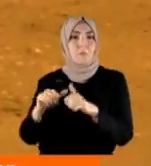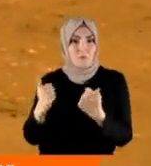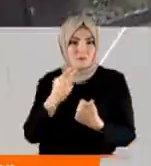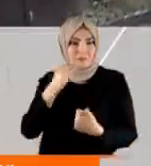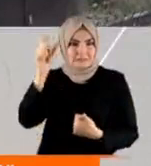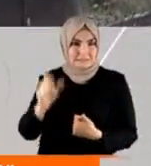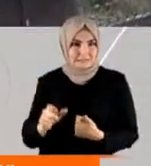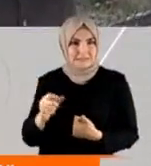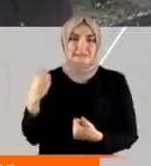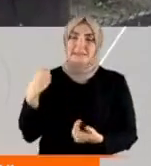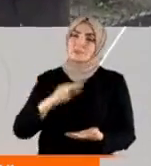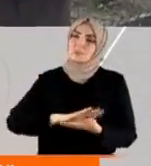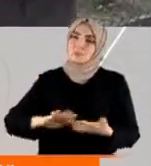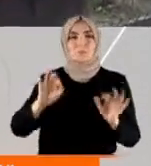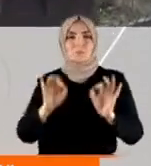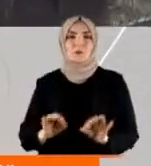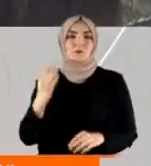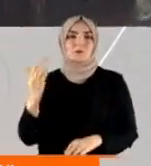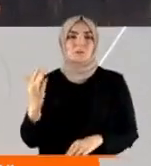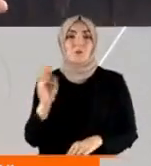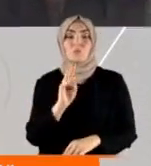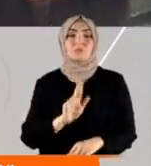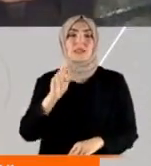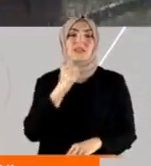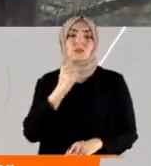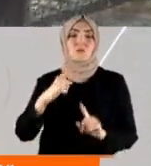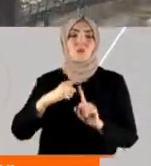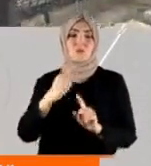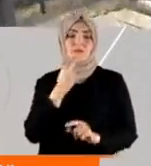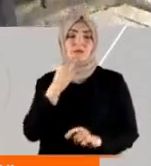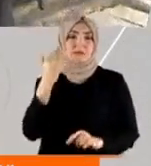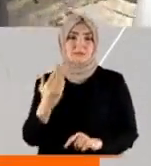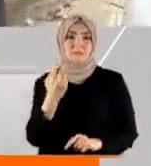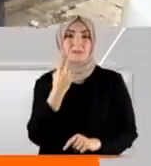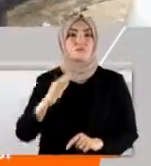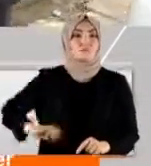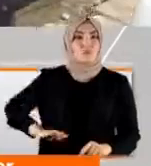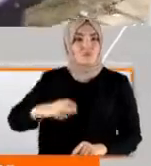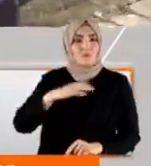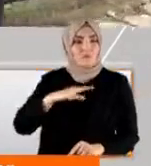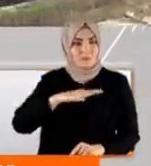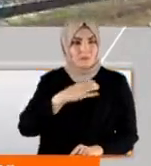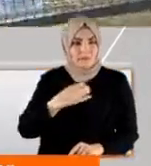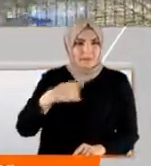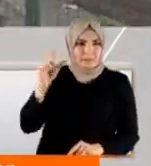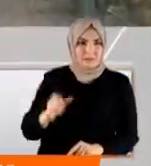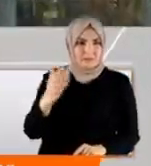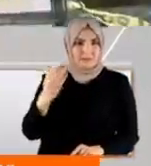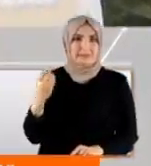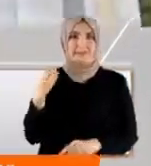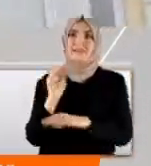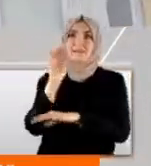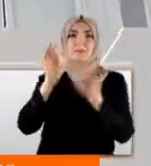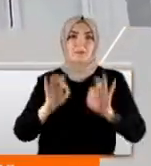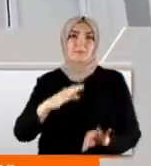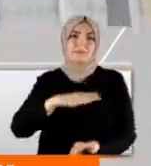sayfa açmıştı. 37 yaşındaki Tülay Aksu, 2 çocuk annesiydi, eşinden boşanmıştı. Yeni bir hayat kurmak istedi, annesine ait bu evde yaşamaya